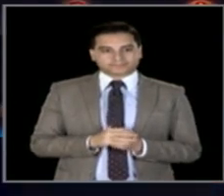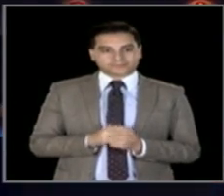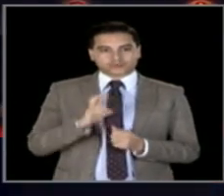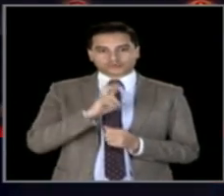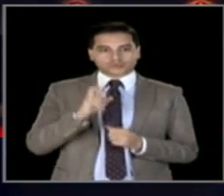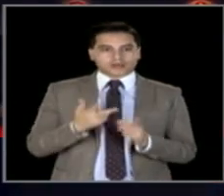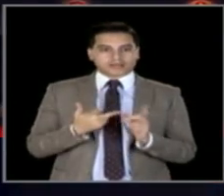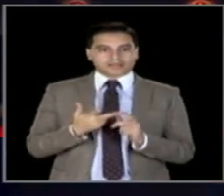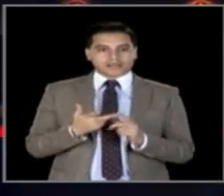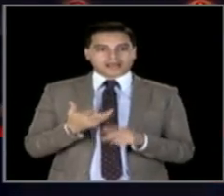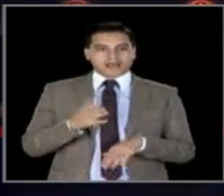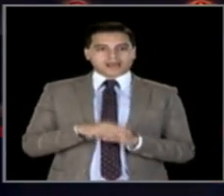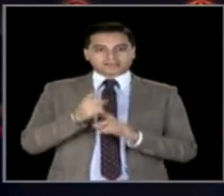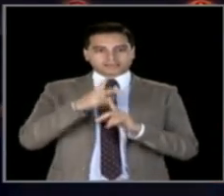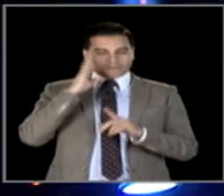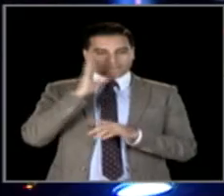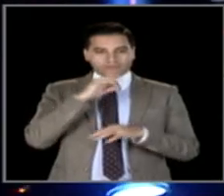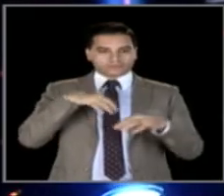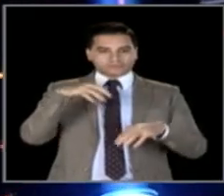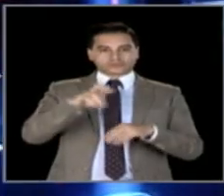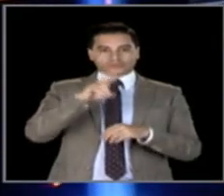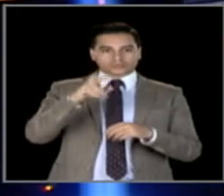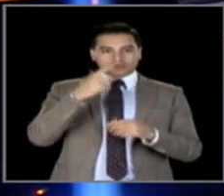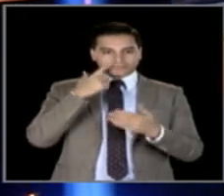السؤال الثالث لوحات ومعالم، والسؤال هو